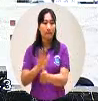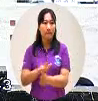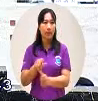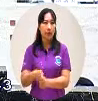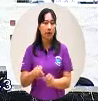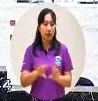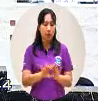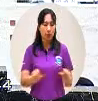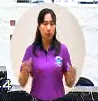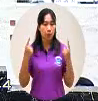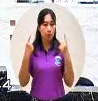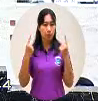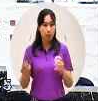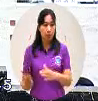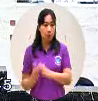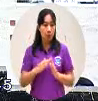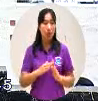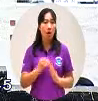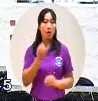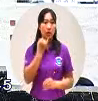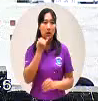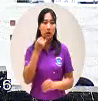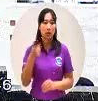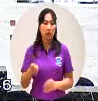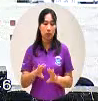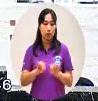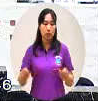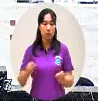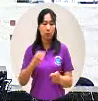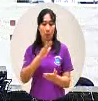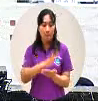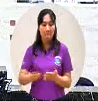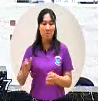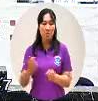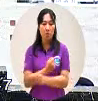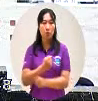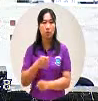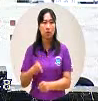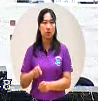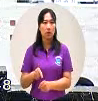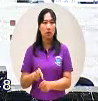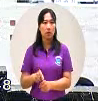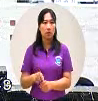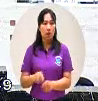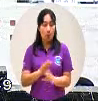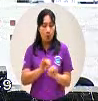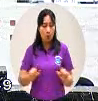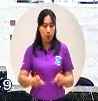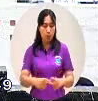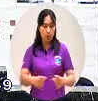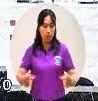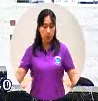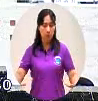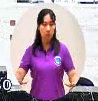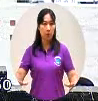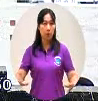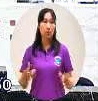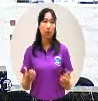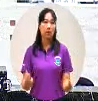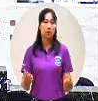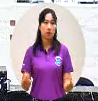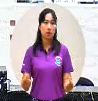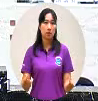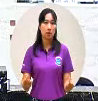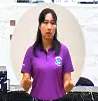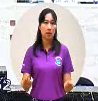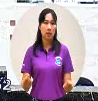怎啊共灭失？安尼，干呐靠？安啊，土地即、這个面积永远嘛是伫遮，是讲遮个石头、遮个土地、遮个土